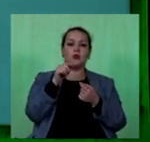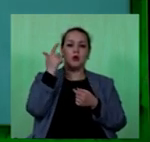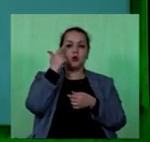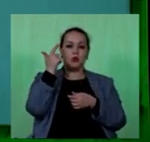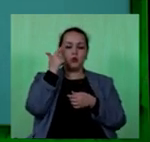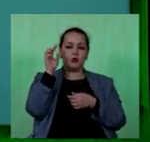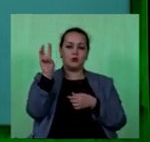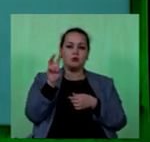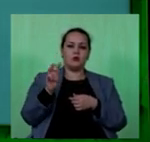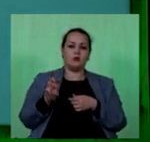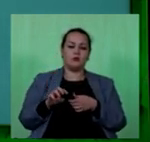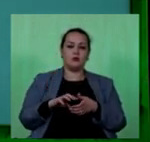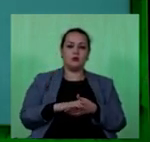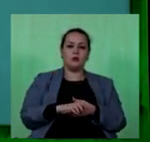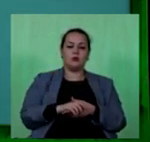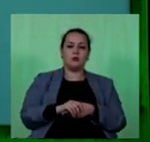серое